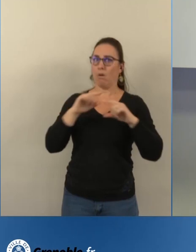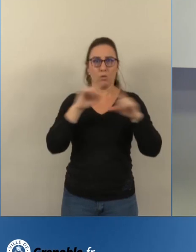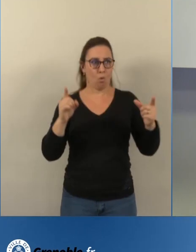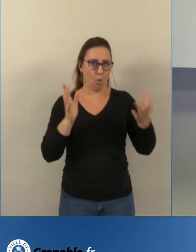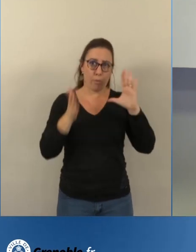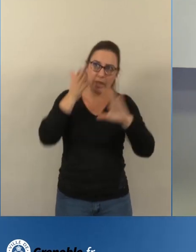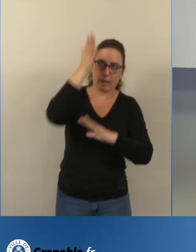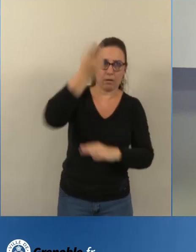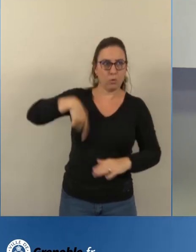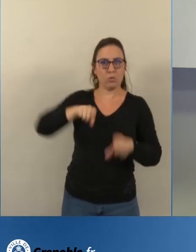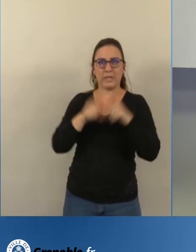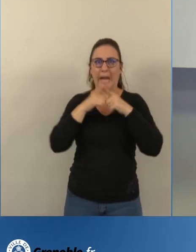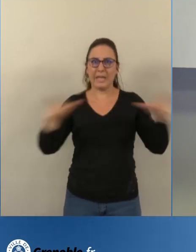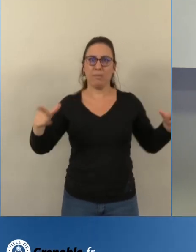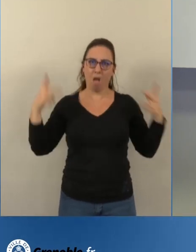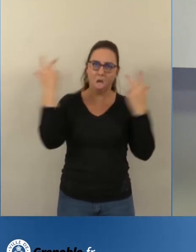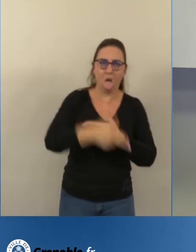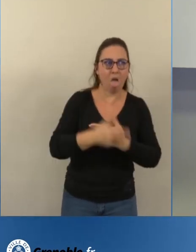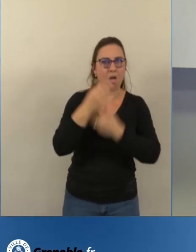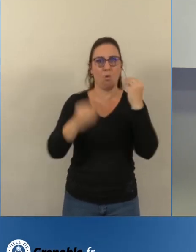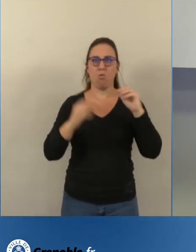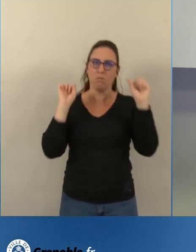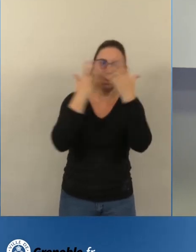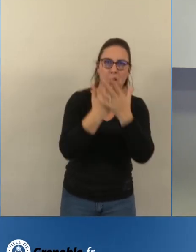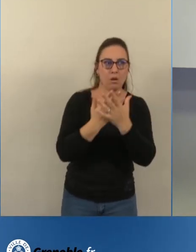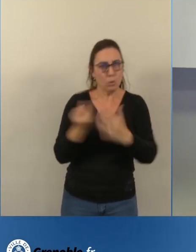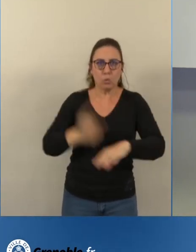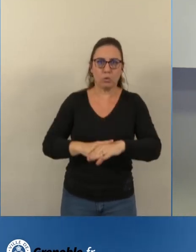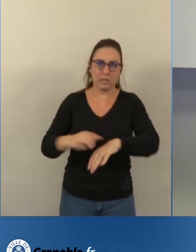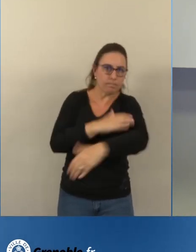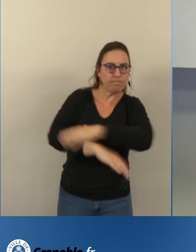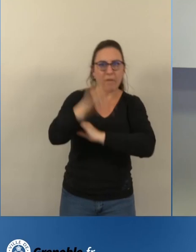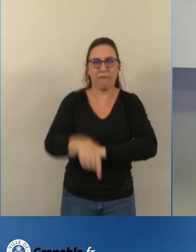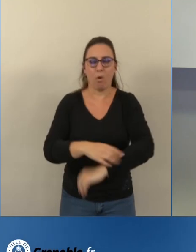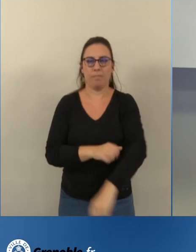et notre sursaut doit être immédiat dans ce domaine là